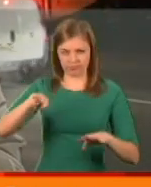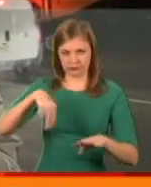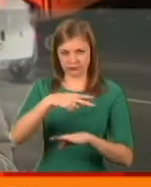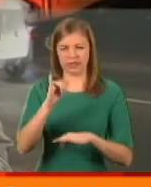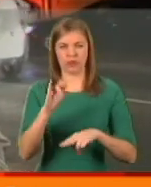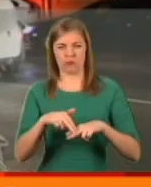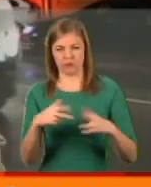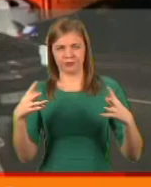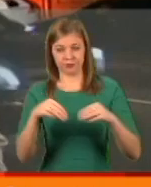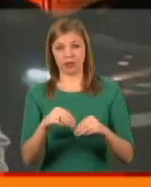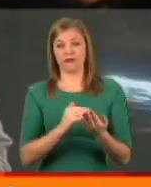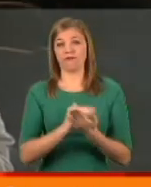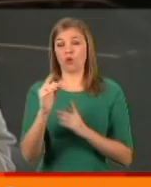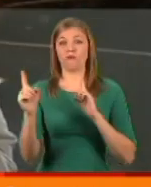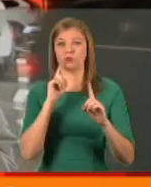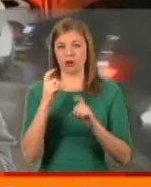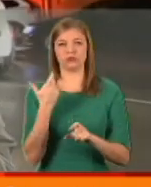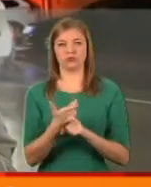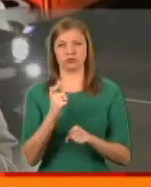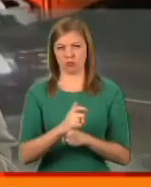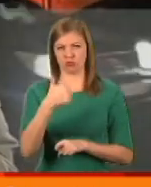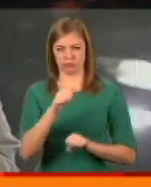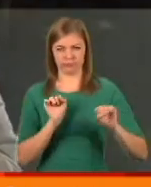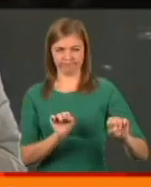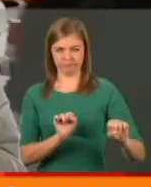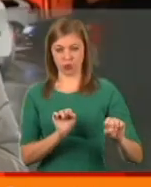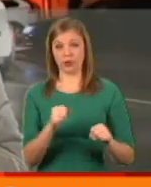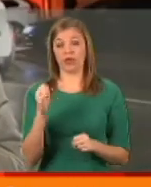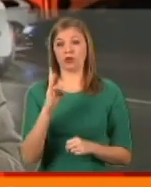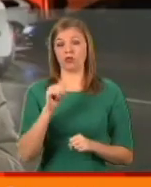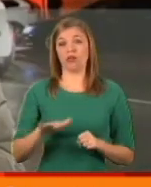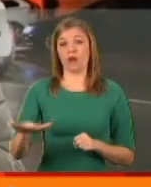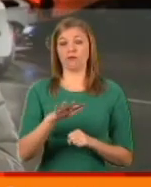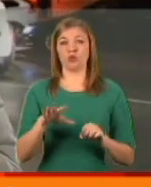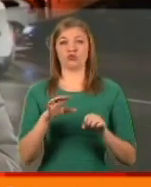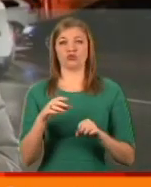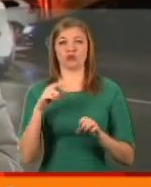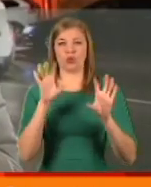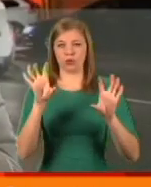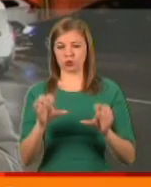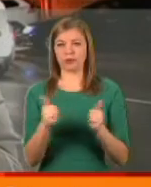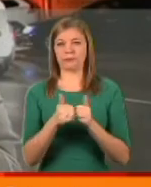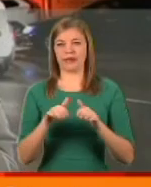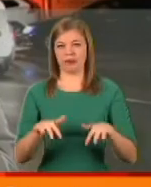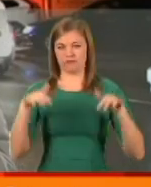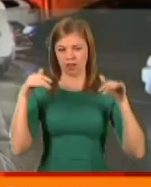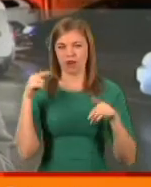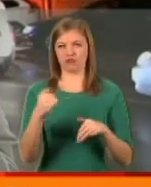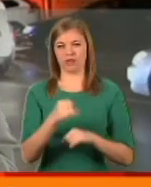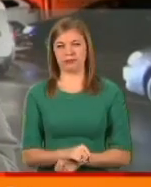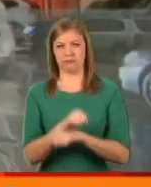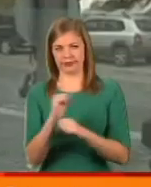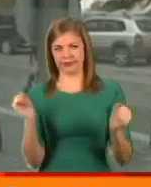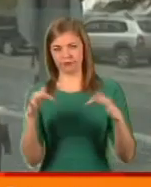поліцейських, тобто Верховну Раду досить добре охороняють. На площі ж Конституції перед парламентом триває стихійний